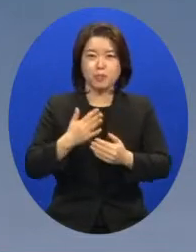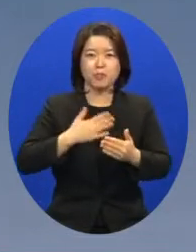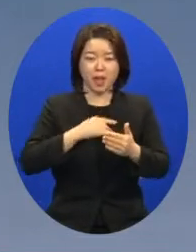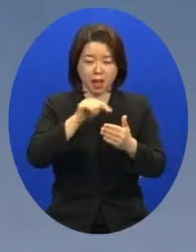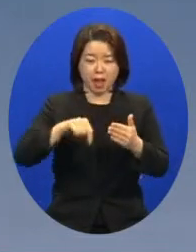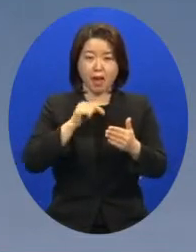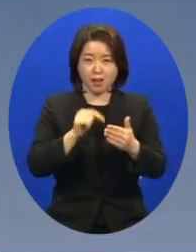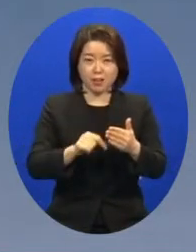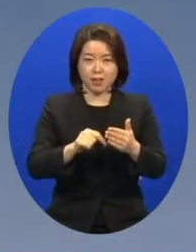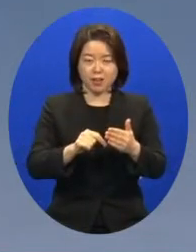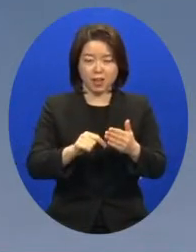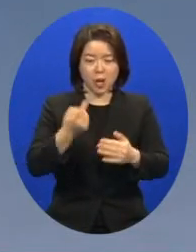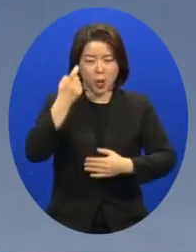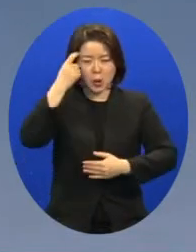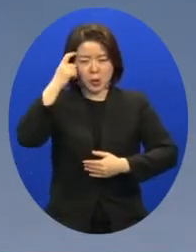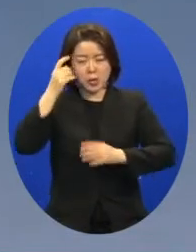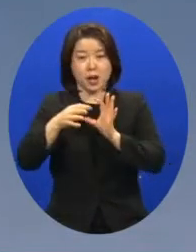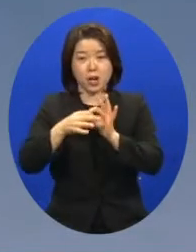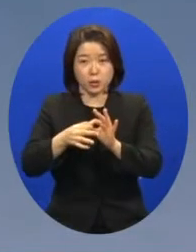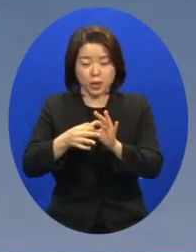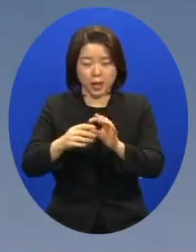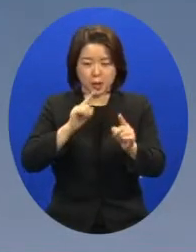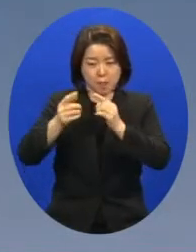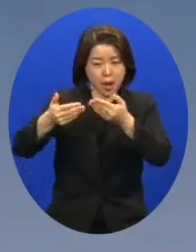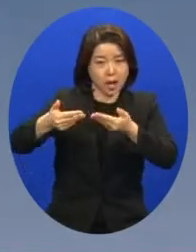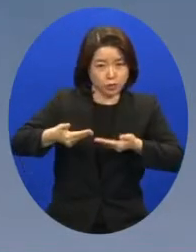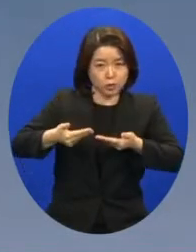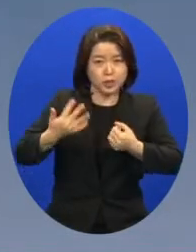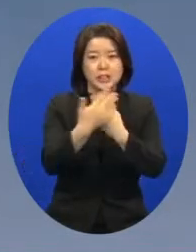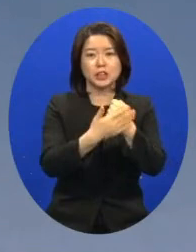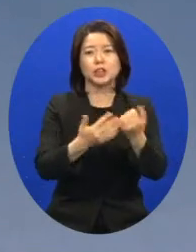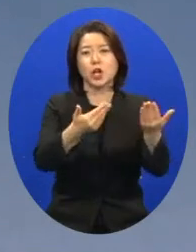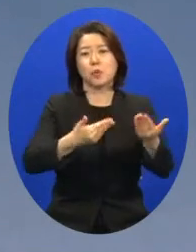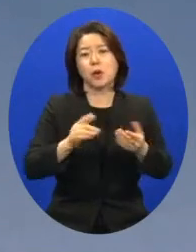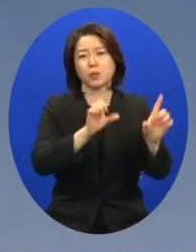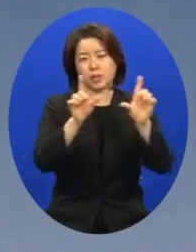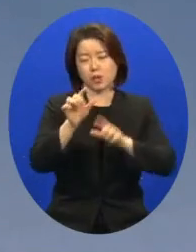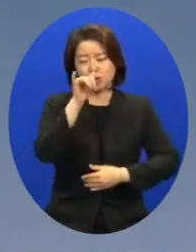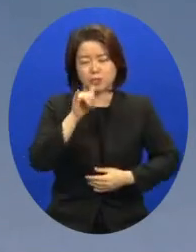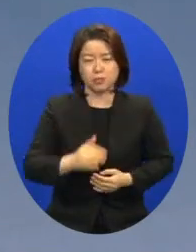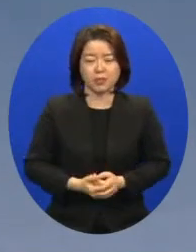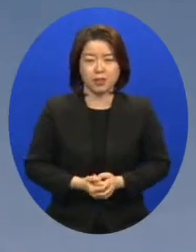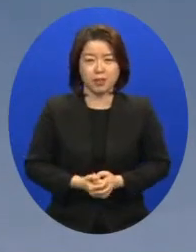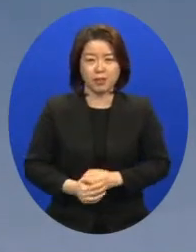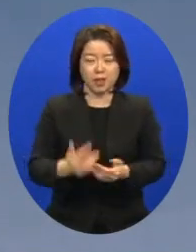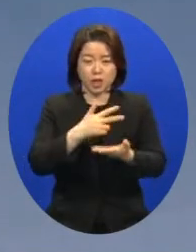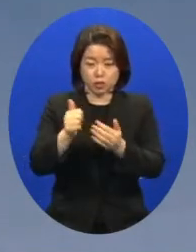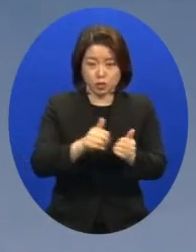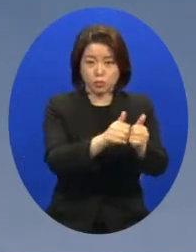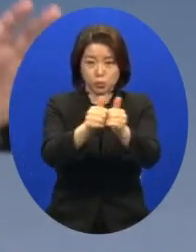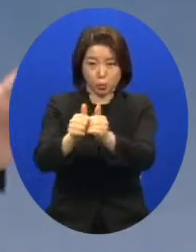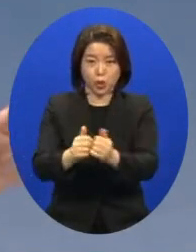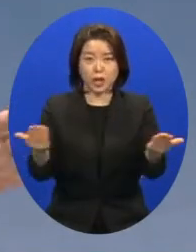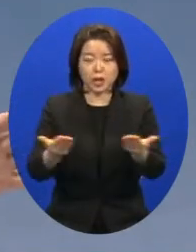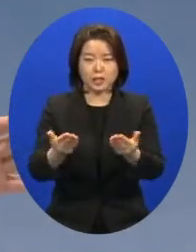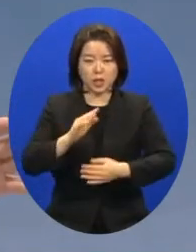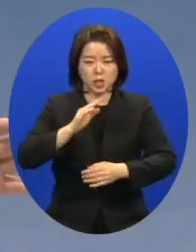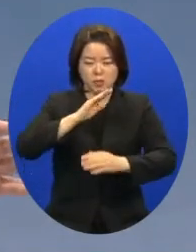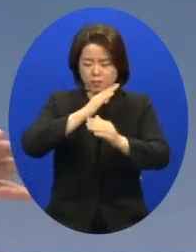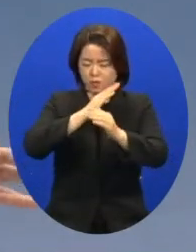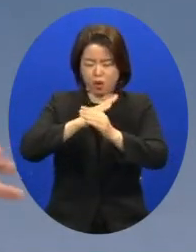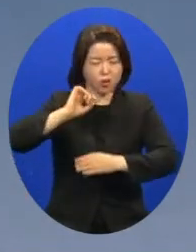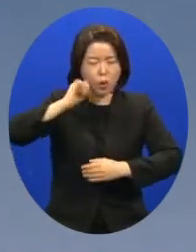안에 생각을 통해서 우리에게 말씀해 주시는 은혜를 받고 삽니다 주님과 동영 않은 일이 절대 어렵지